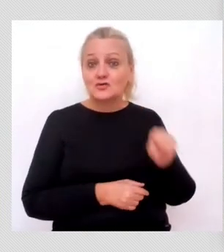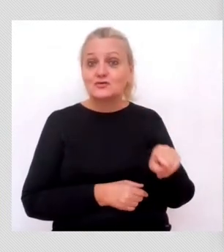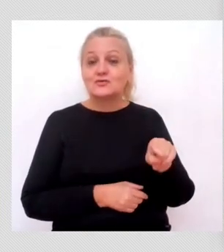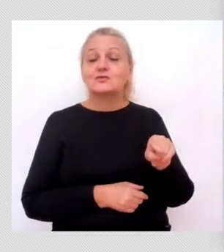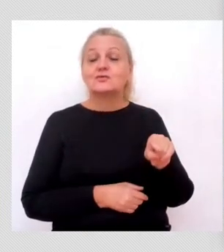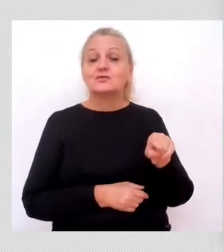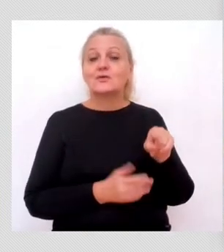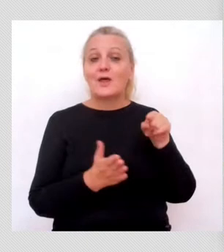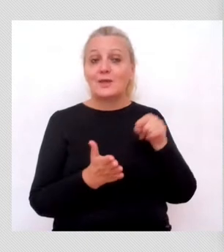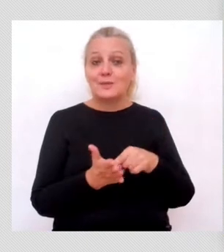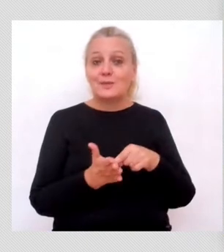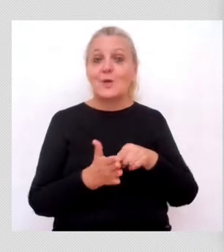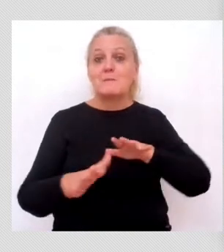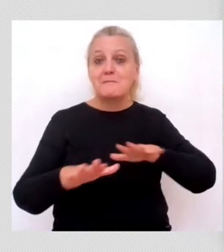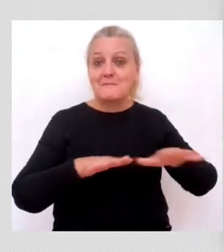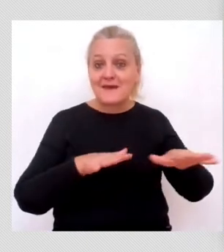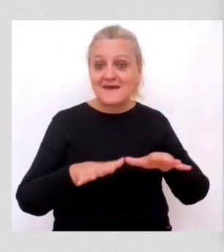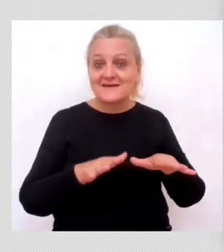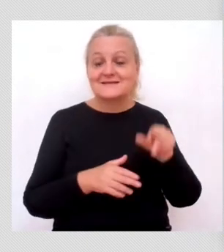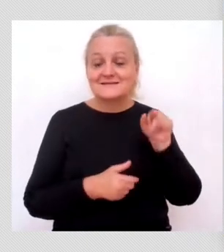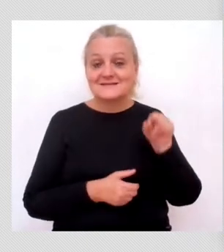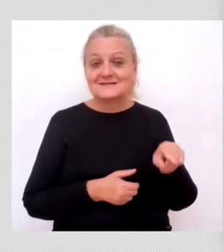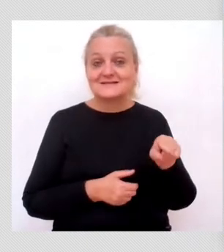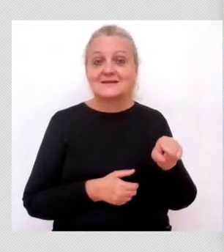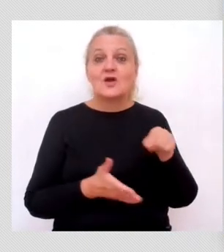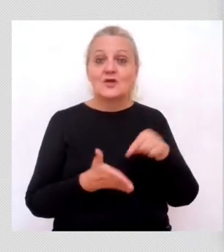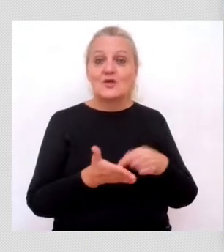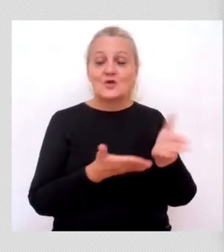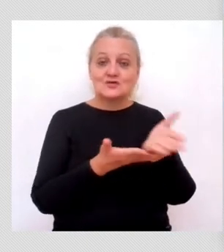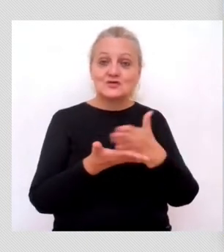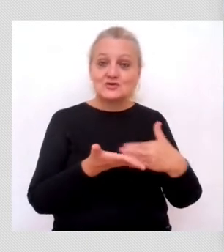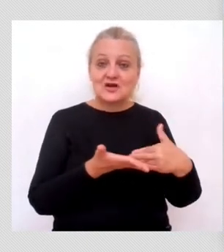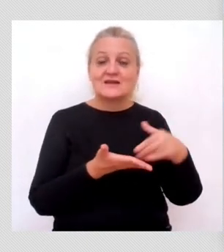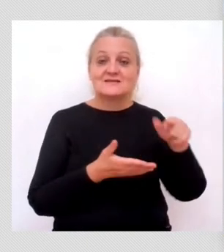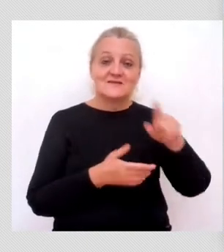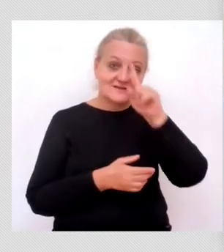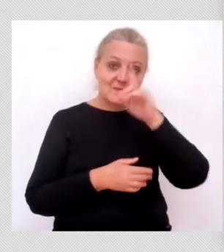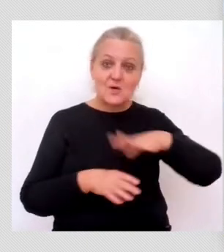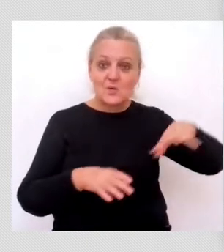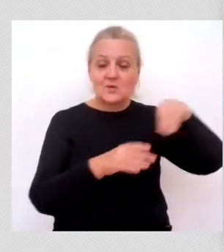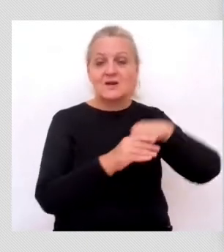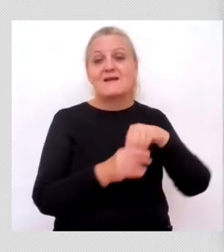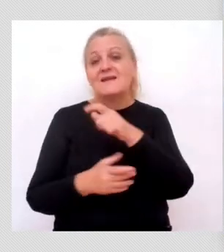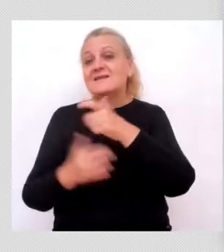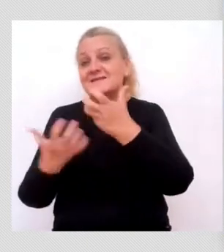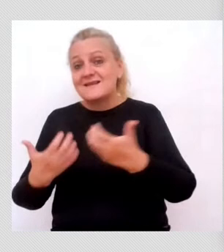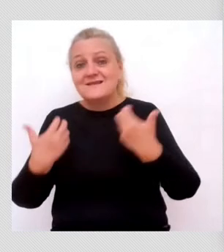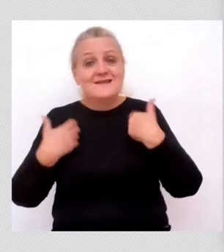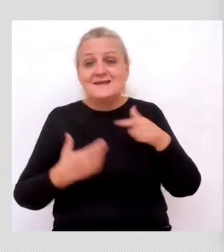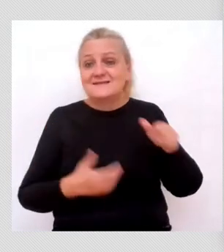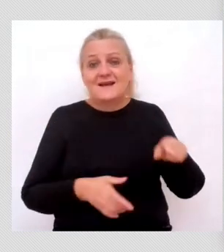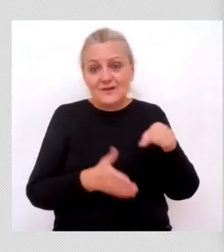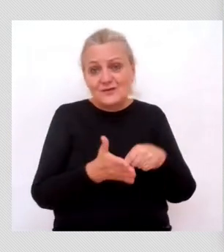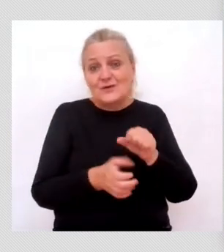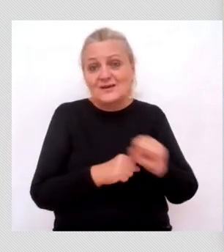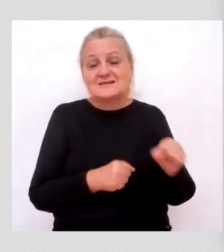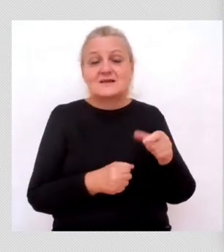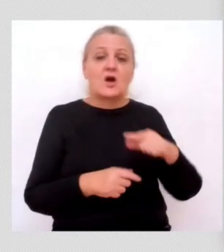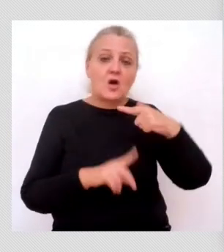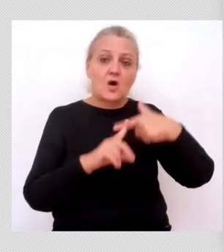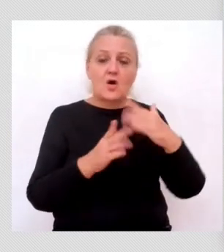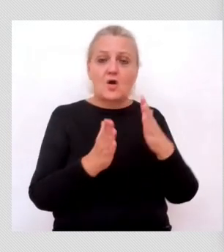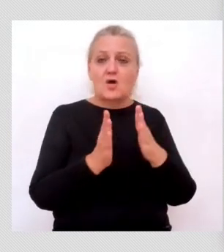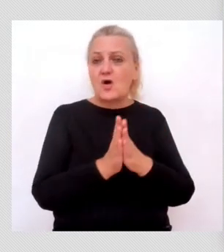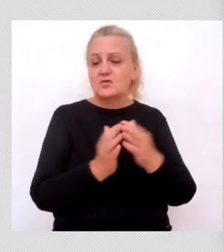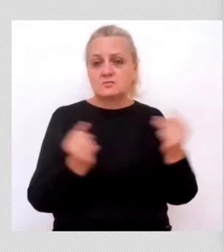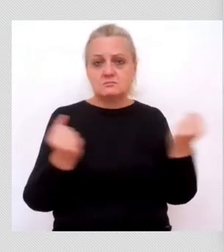tym miejscem i tą częścią polskiego społeczeństwa, czy nam się to podoba, czy nie, no to wiemy, że Kościół dalej jest